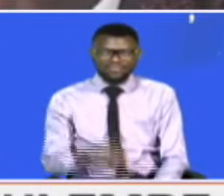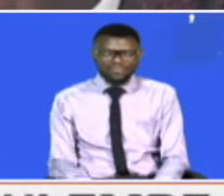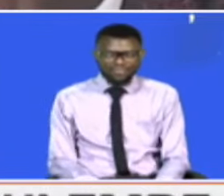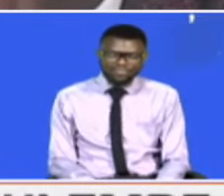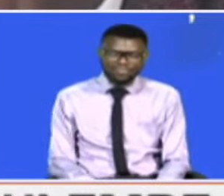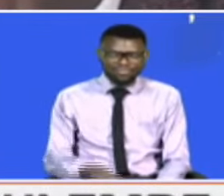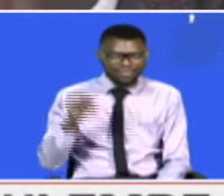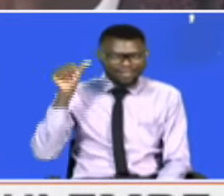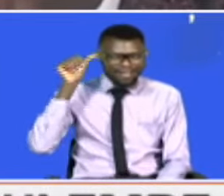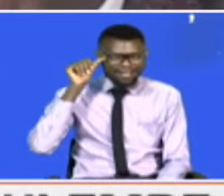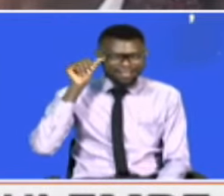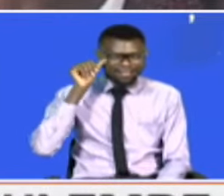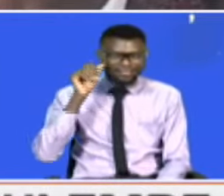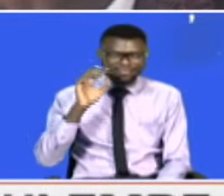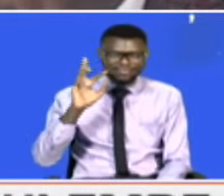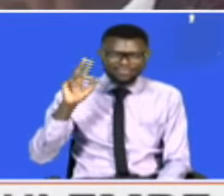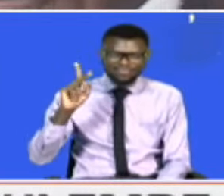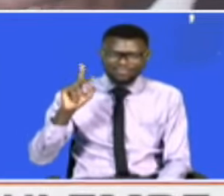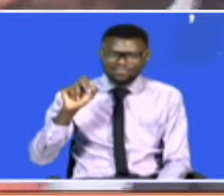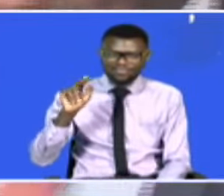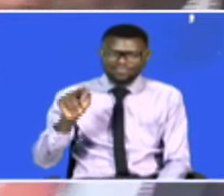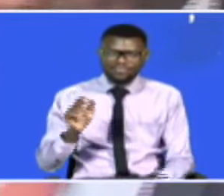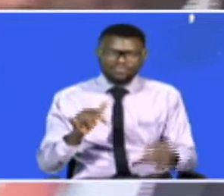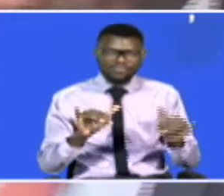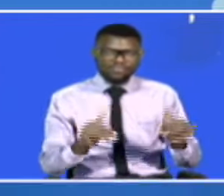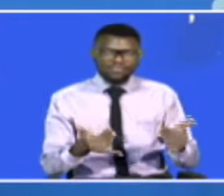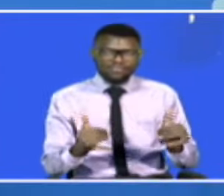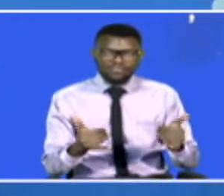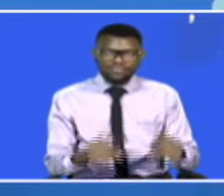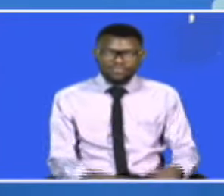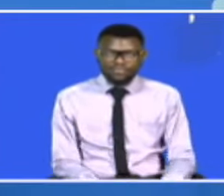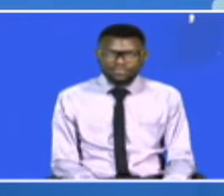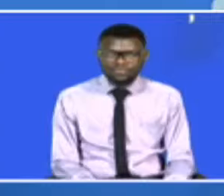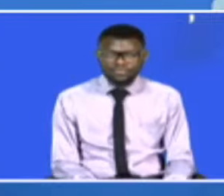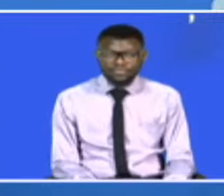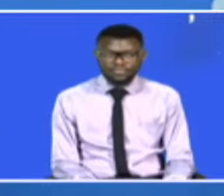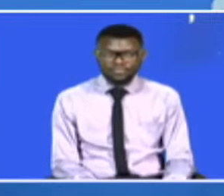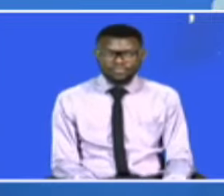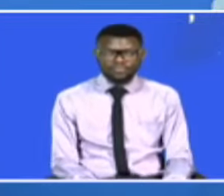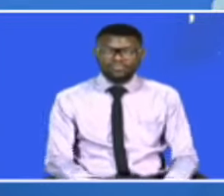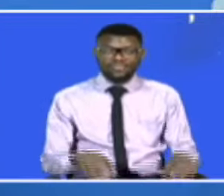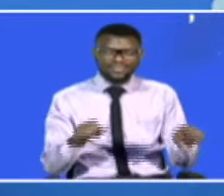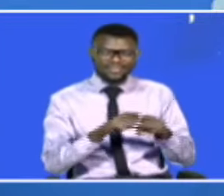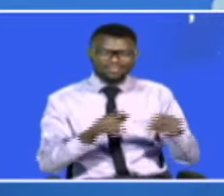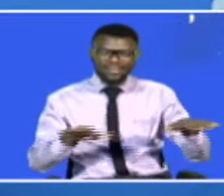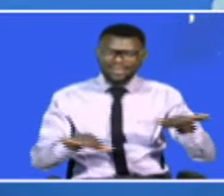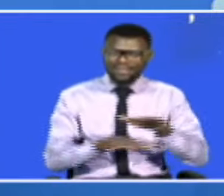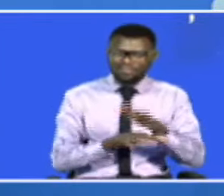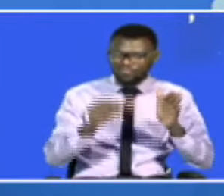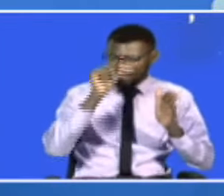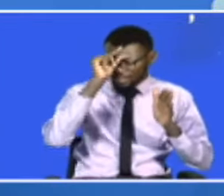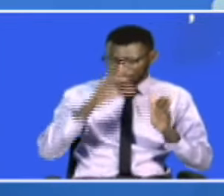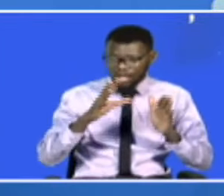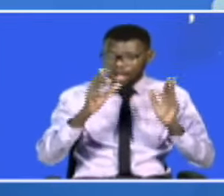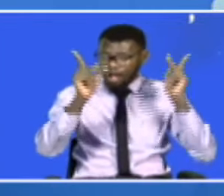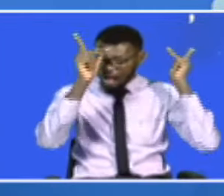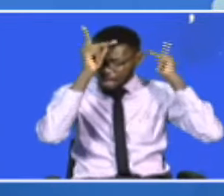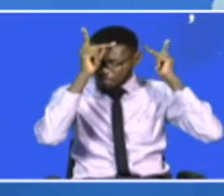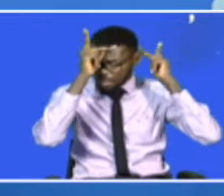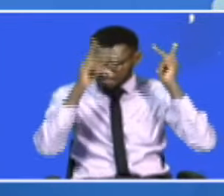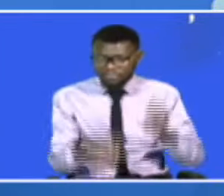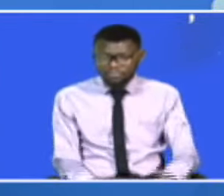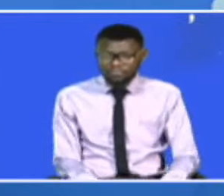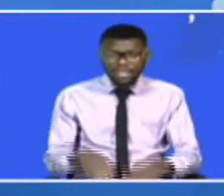Alan Ochanda, KTN News. Wakati huo huo, naibu gavana wa kaunti ya Kakamega, Ayub